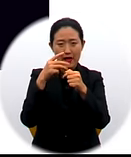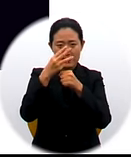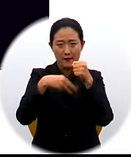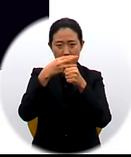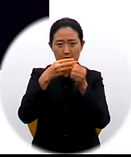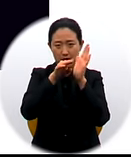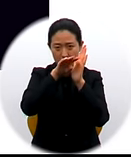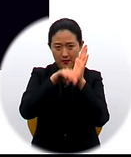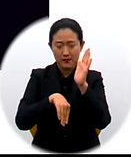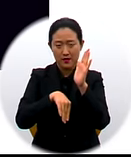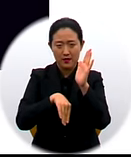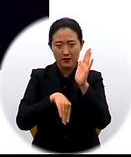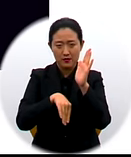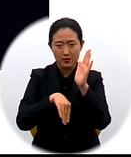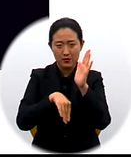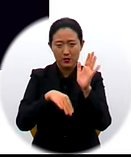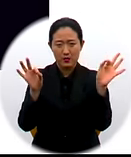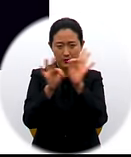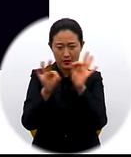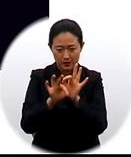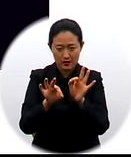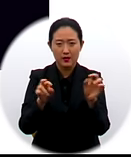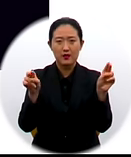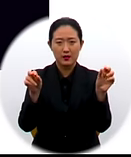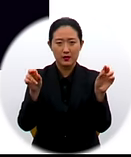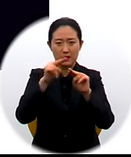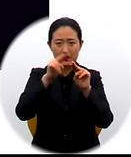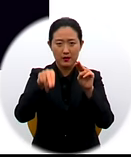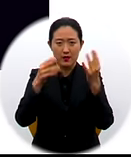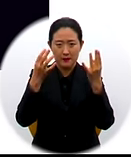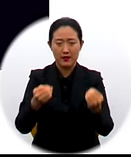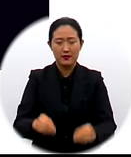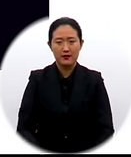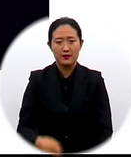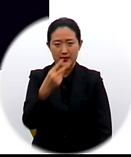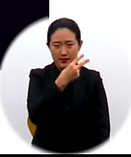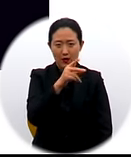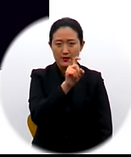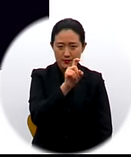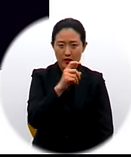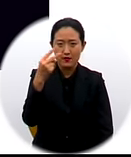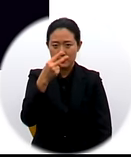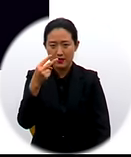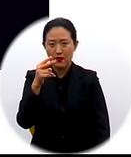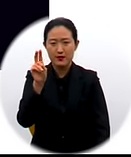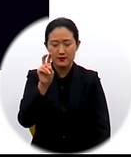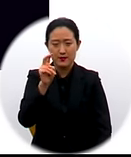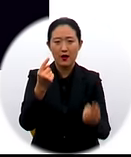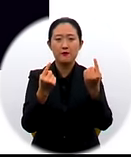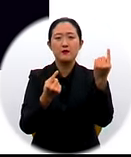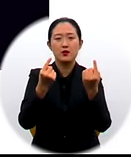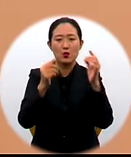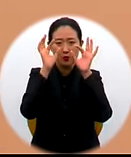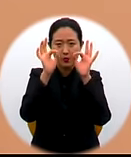증가했습니다. 2010년과 2022년을 비교해보면 직장인 평균 2회 정도였던 이직 횟수가 3.3까지